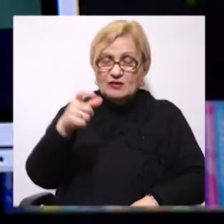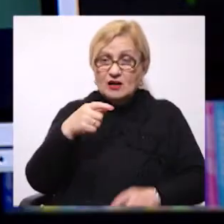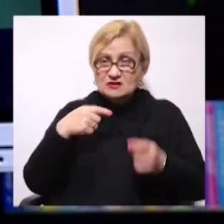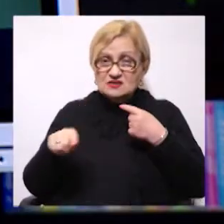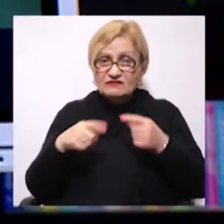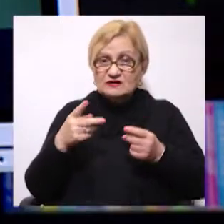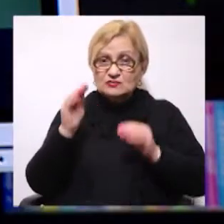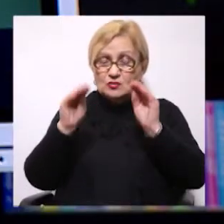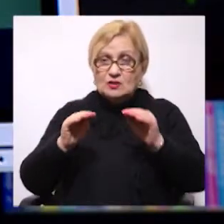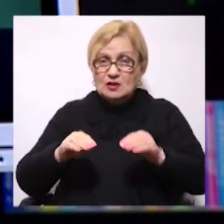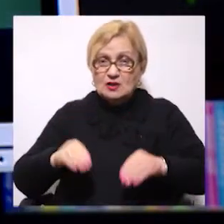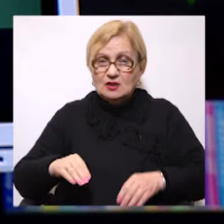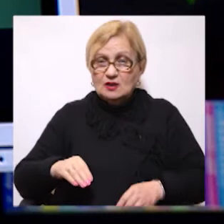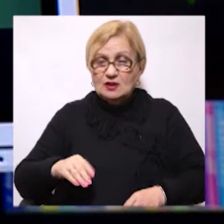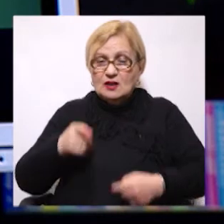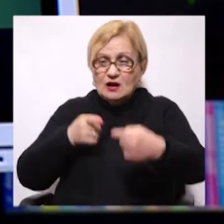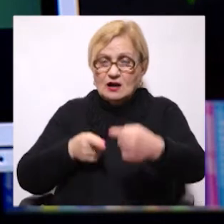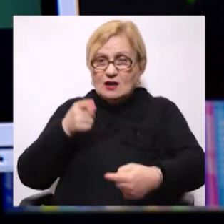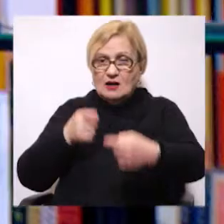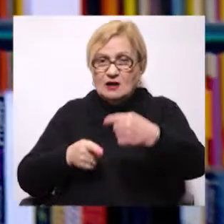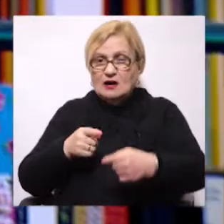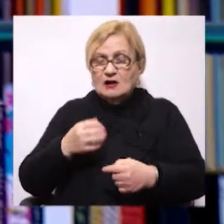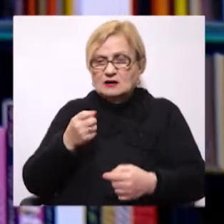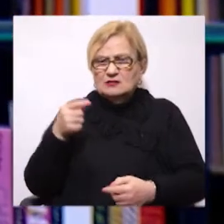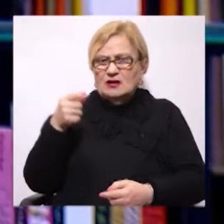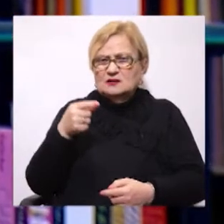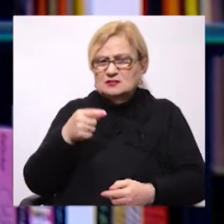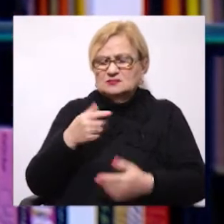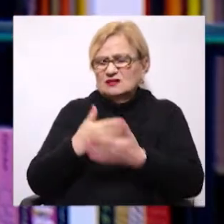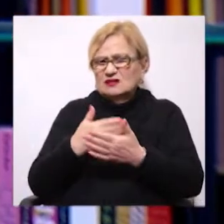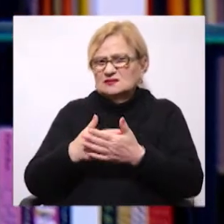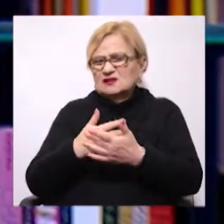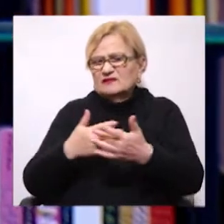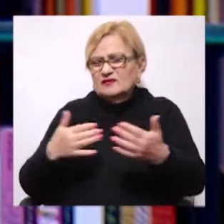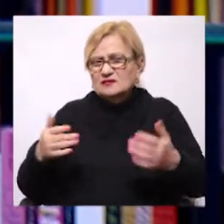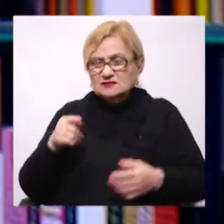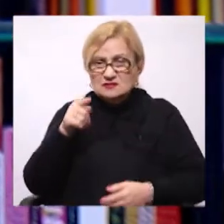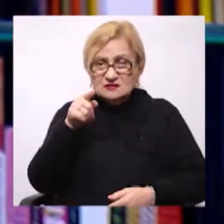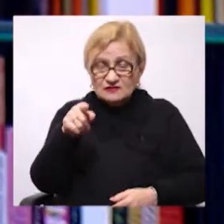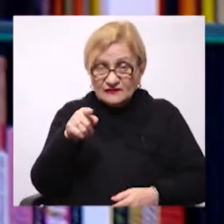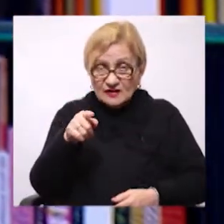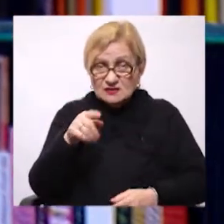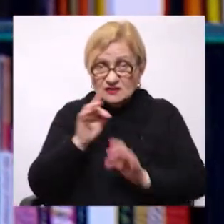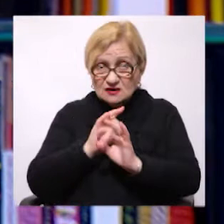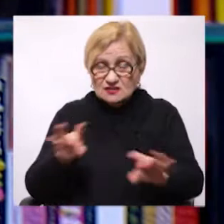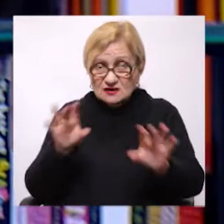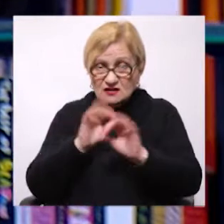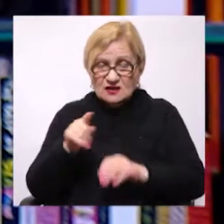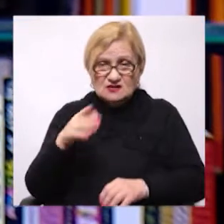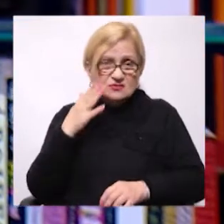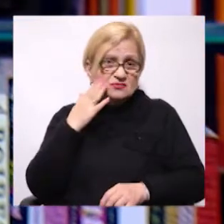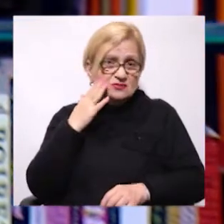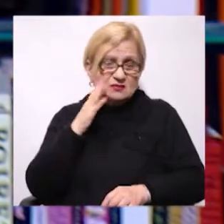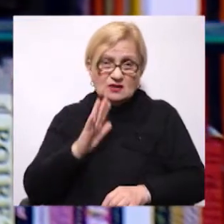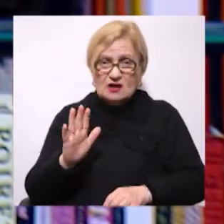დაიწეროს, ესე რომ მივყვეთ 1000 სხვა მაგალითს გიჩვენებთ. მაშასადამე თქვენი თეორიით 1000 სხვადასხვა ასო უნდა